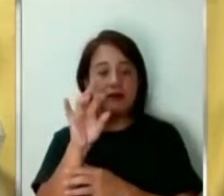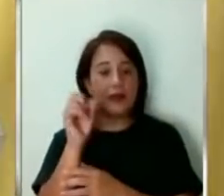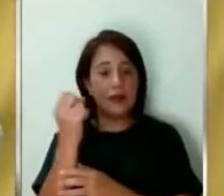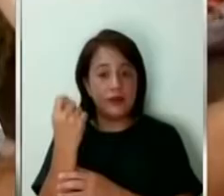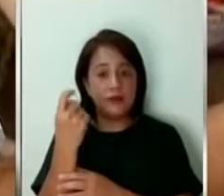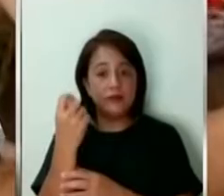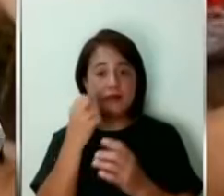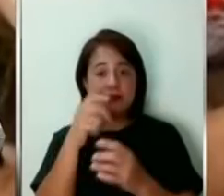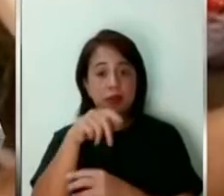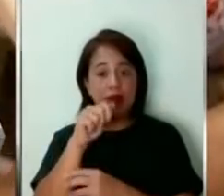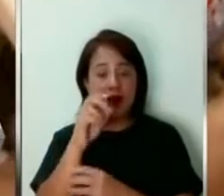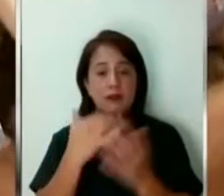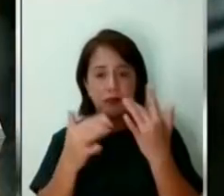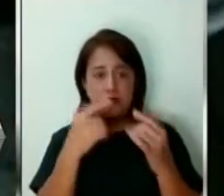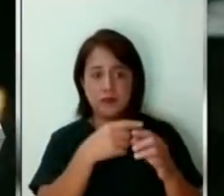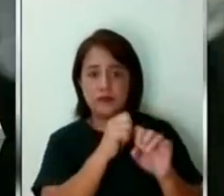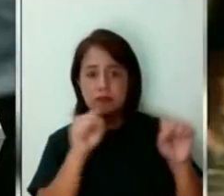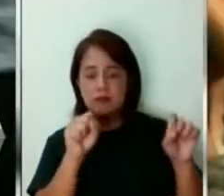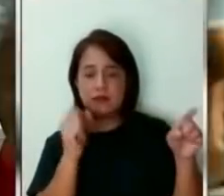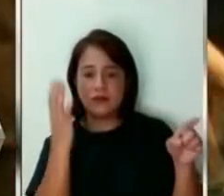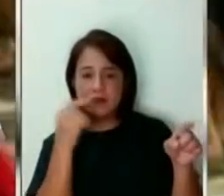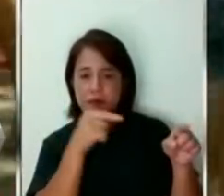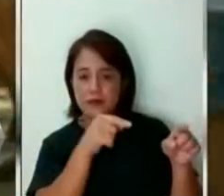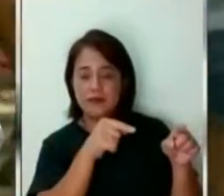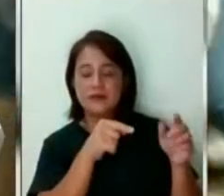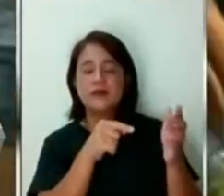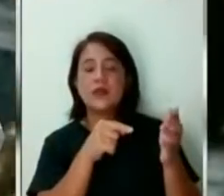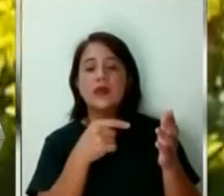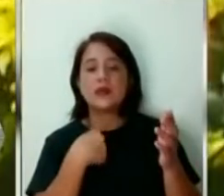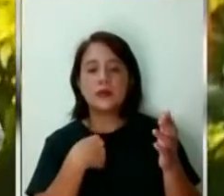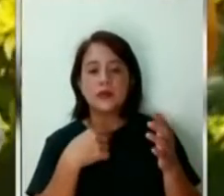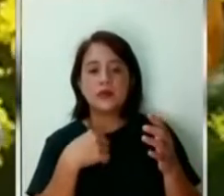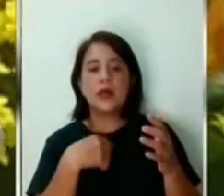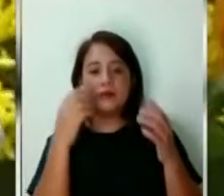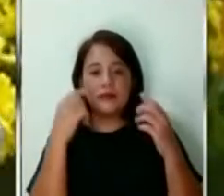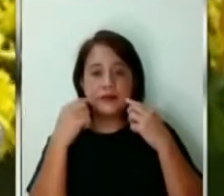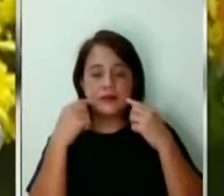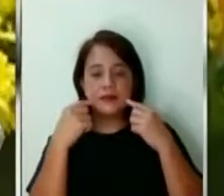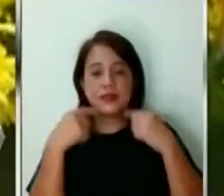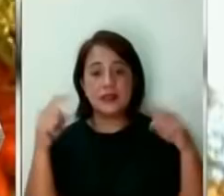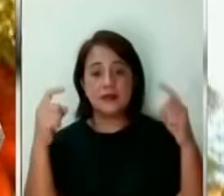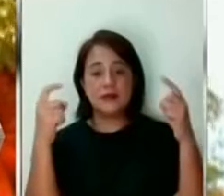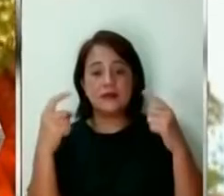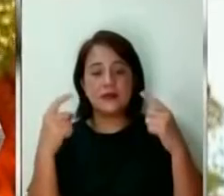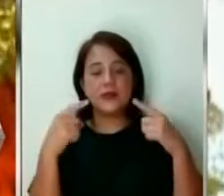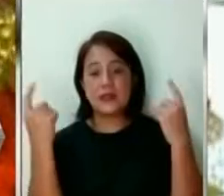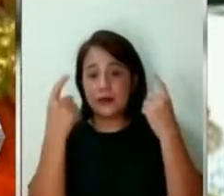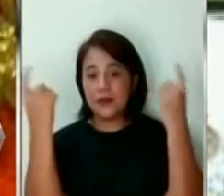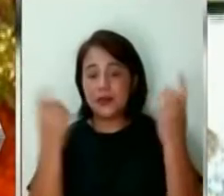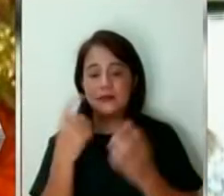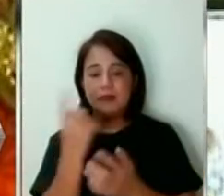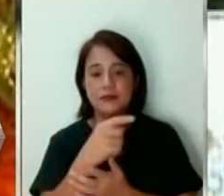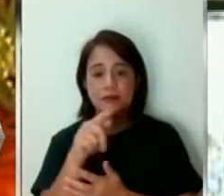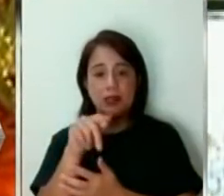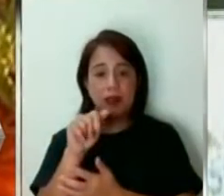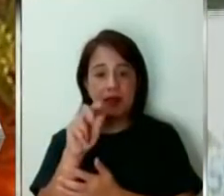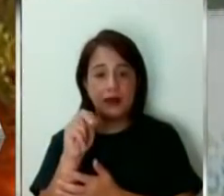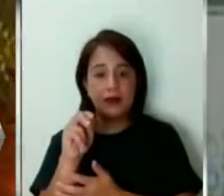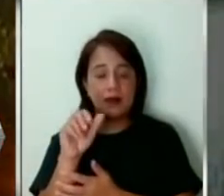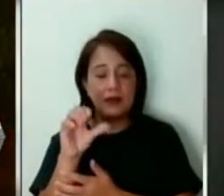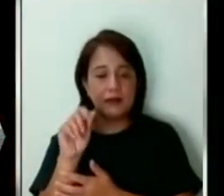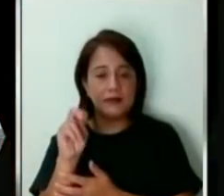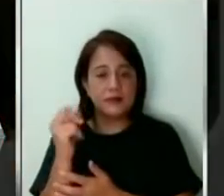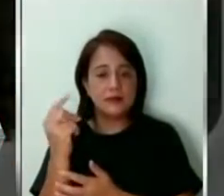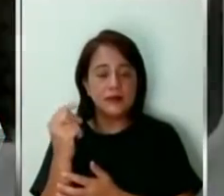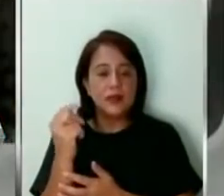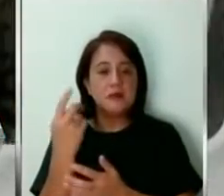Na siyang dahilan kung bakit ginugunita sa Pandacan taon-taon ang tinatawag na prosesyon sa sunog. Pero matapos nga ang mahigit